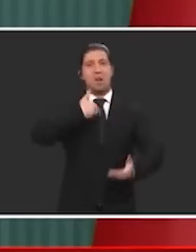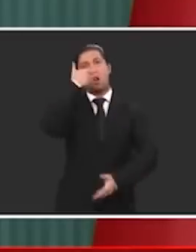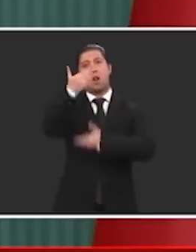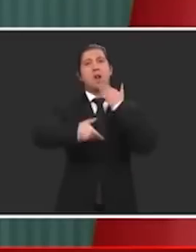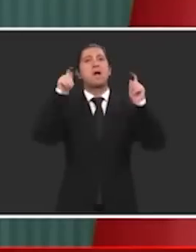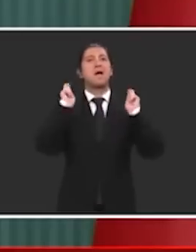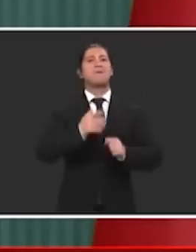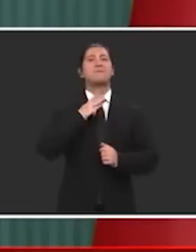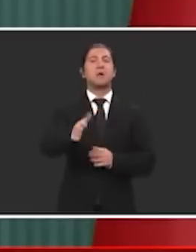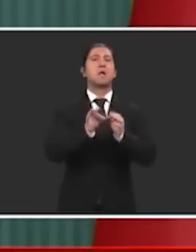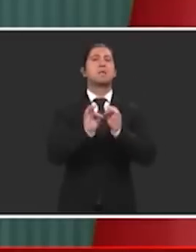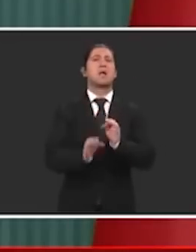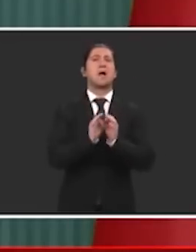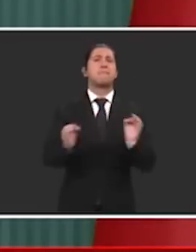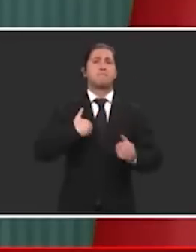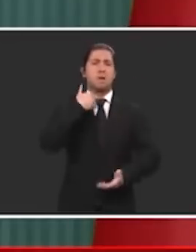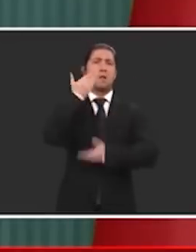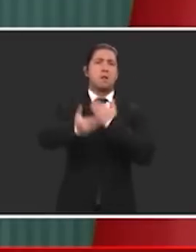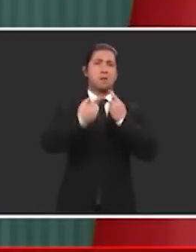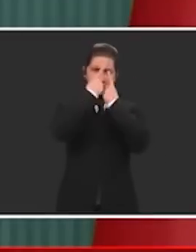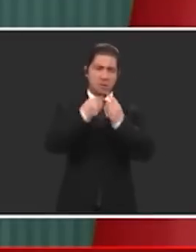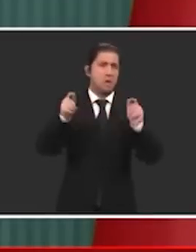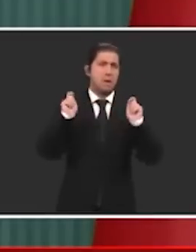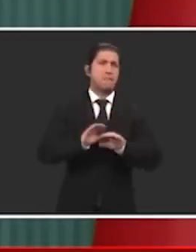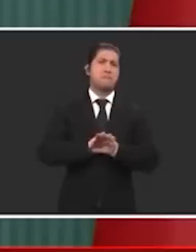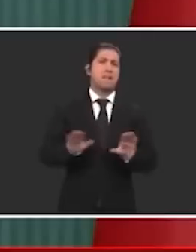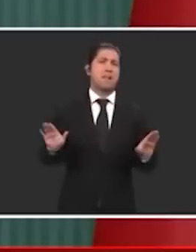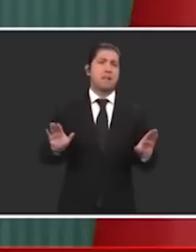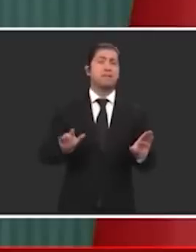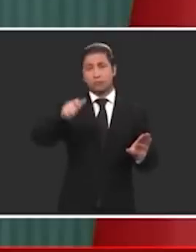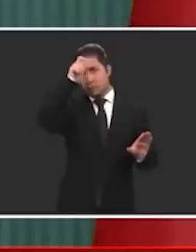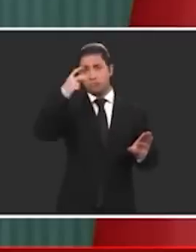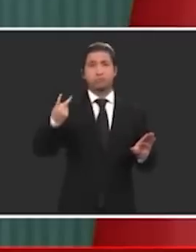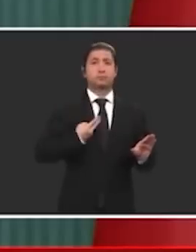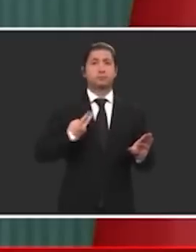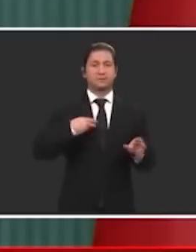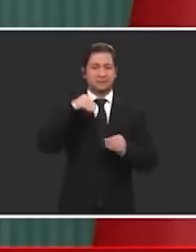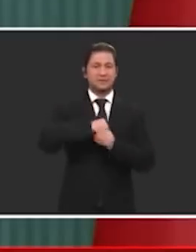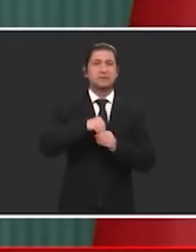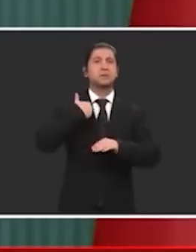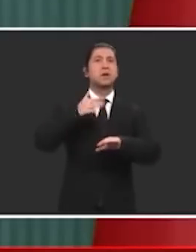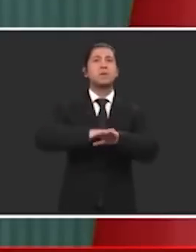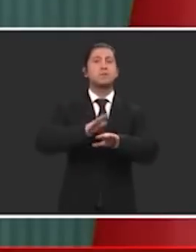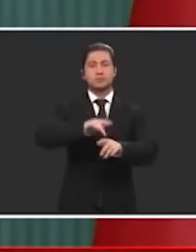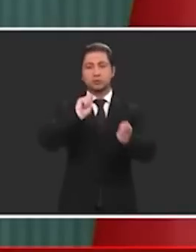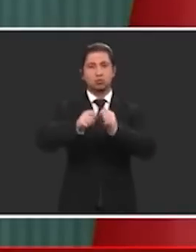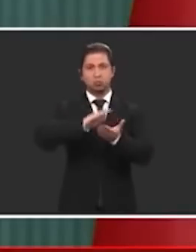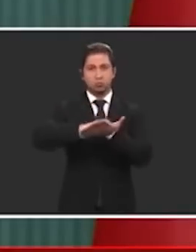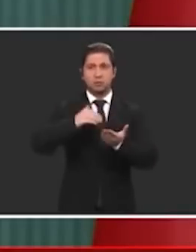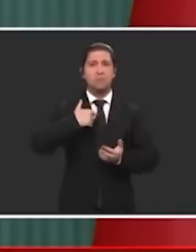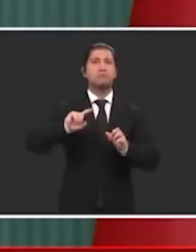verdiğimiz net mesajlarla atmış bulunuyoruz. Ülkemiz içinde hayata geçireceğimiz